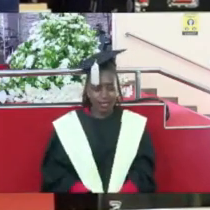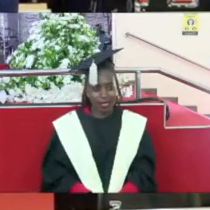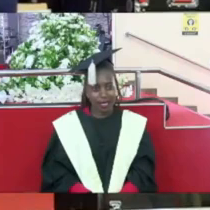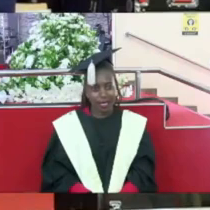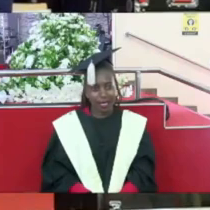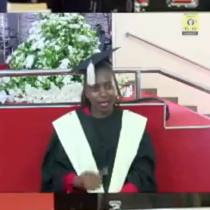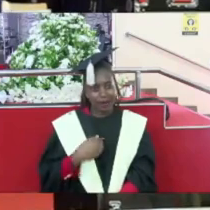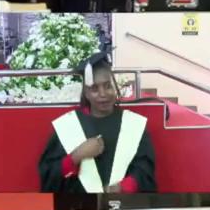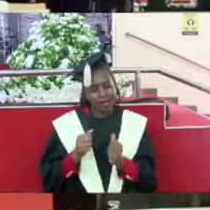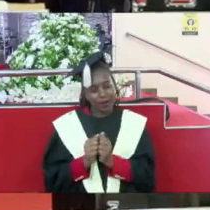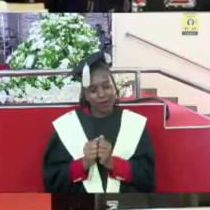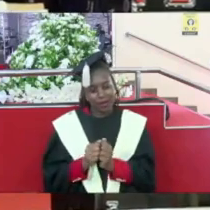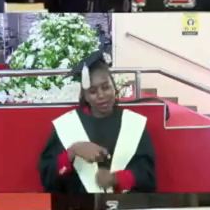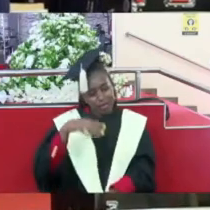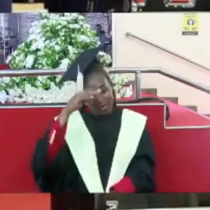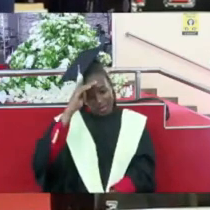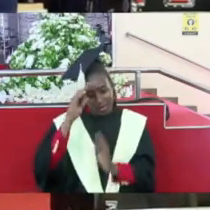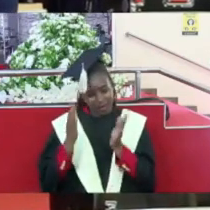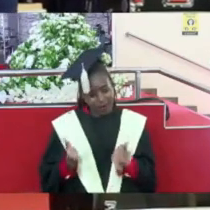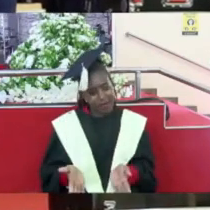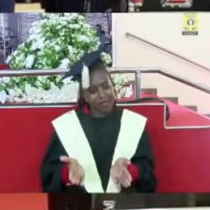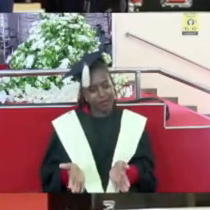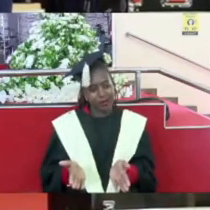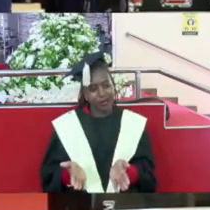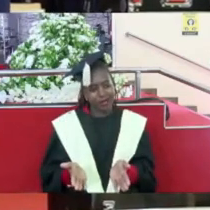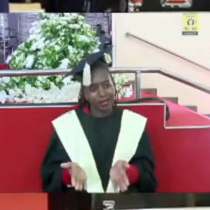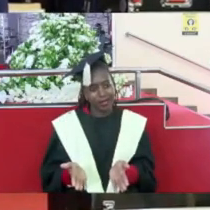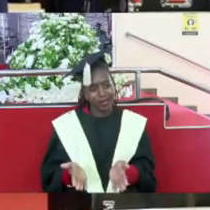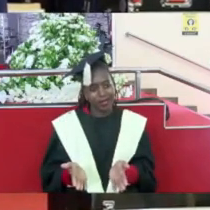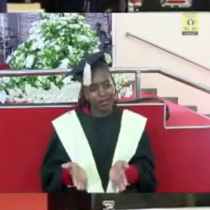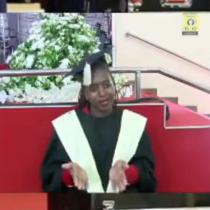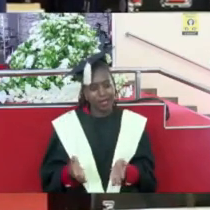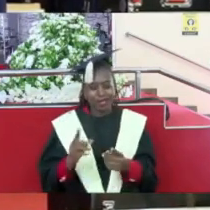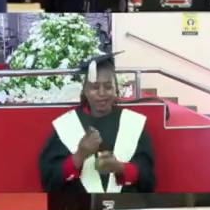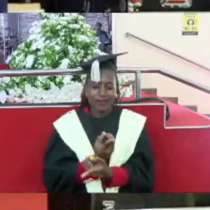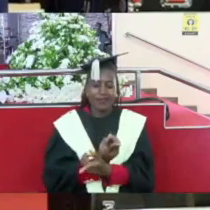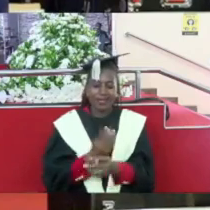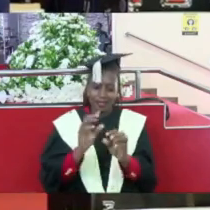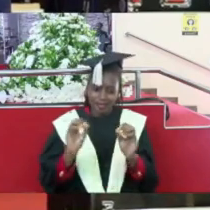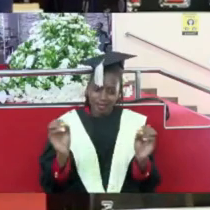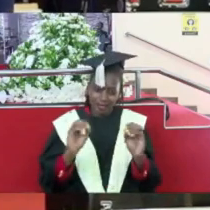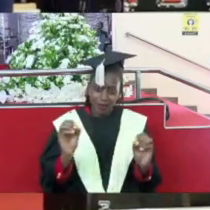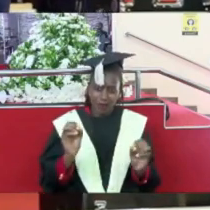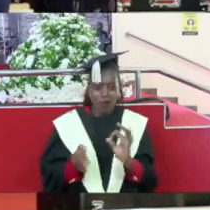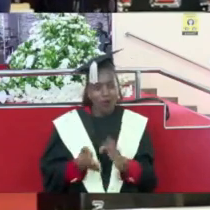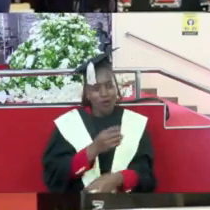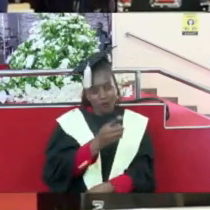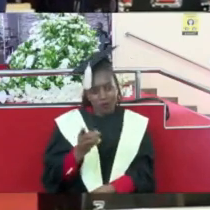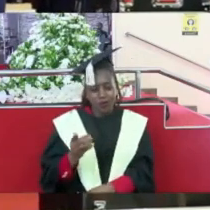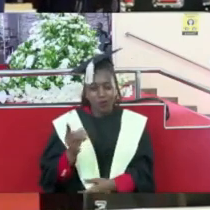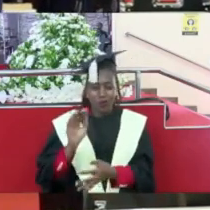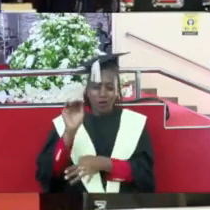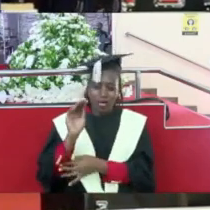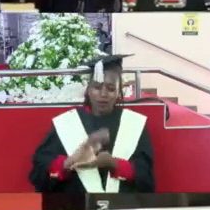yule mlevi. Me. Si nisema niwaongeleshe tu. Hauna tofauti. Kama umekataa kutubu. Utatoka